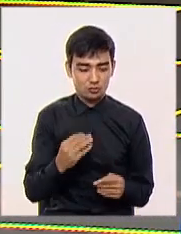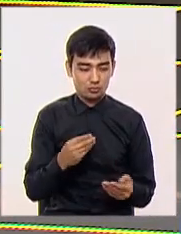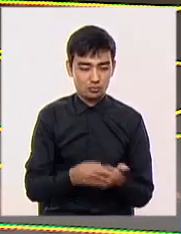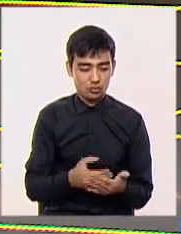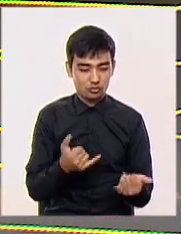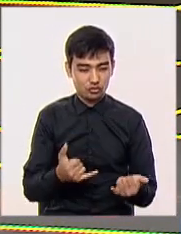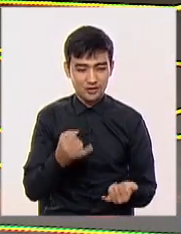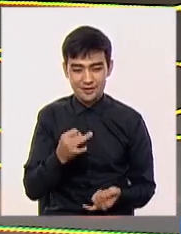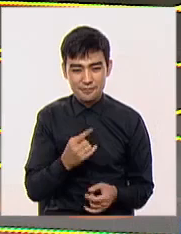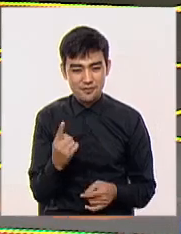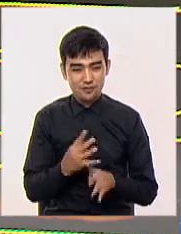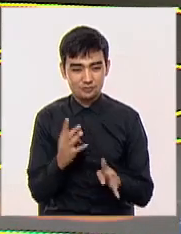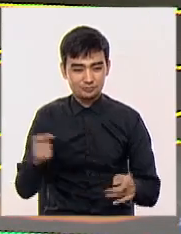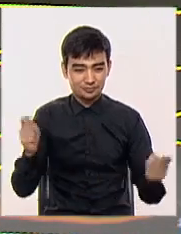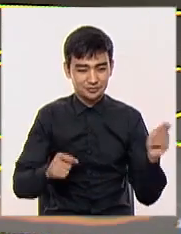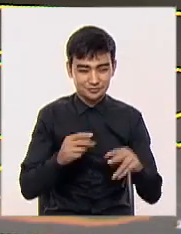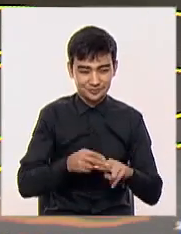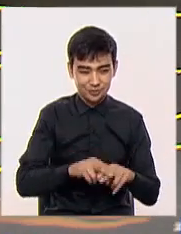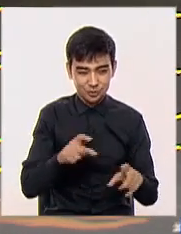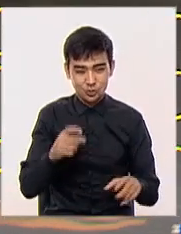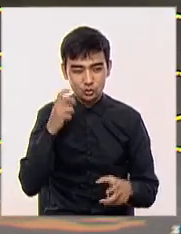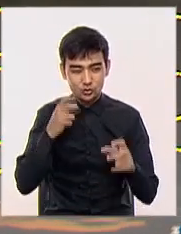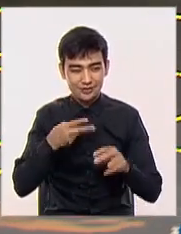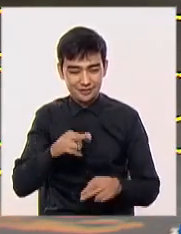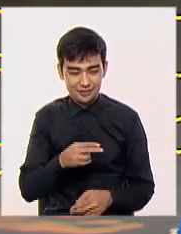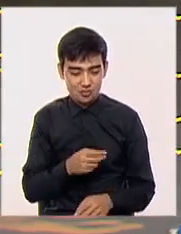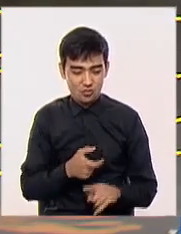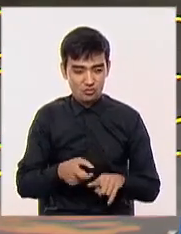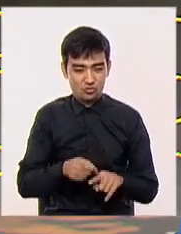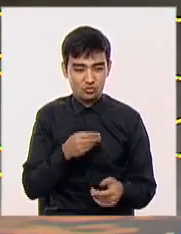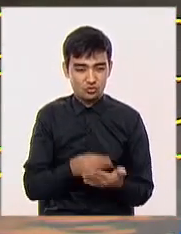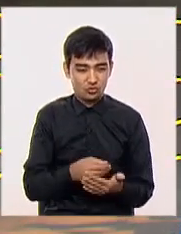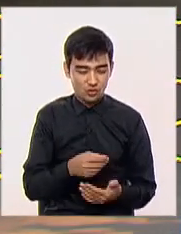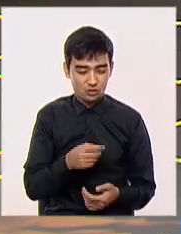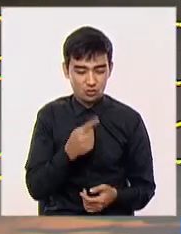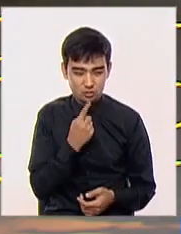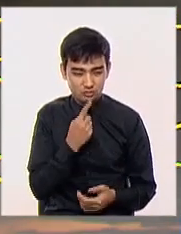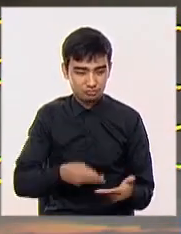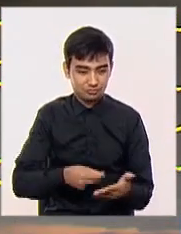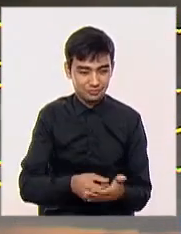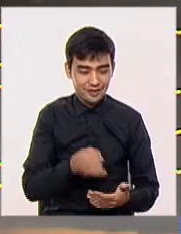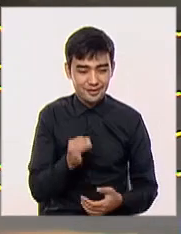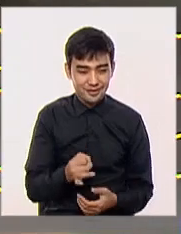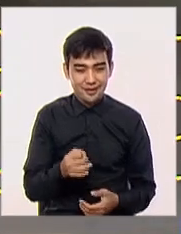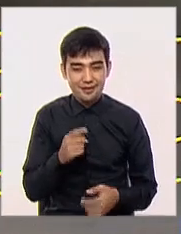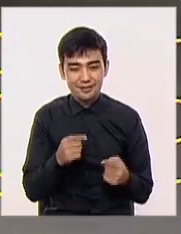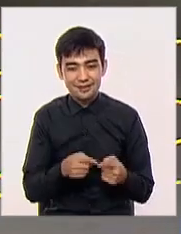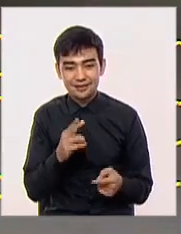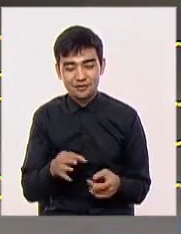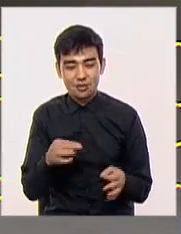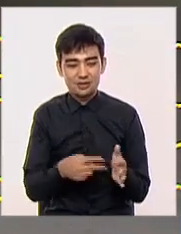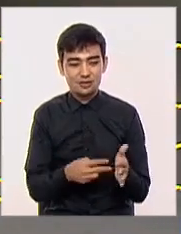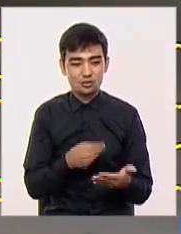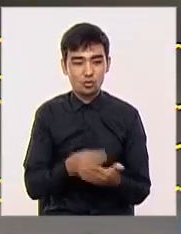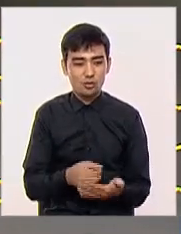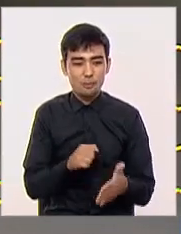бірінші кезекте өзге өңірлерден келіп оқитын студенттерге аса ауыр тиетін айтпаса да түсінікті. Сонымен баспана жалдау ақысының